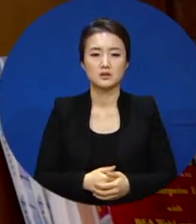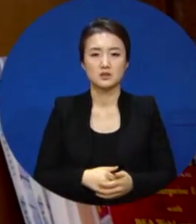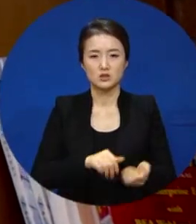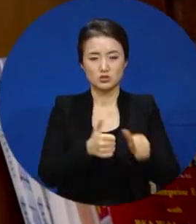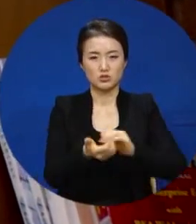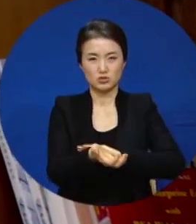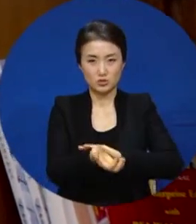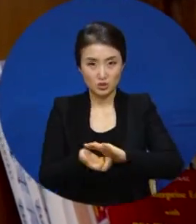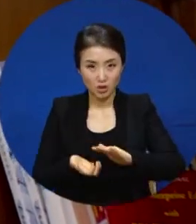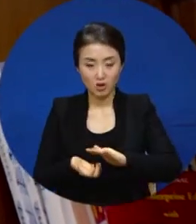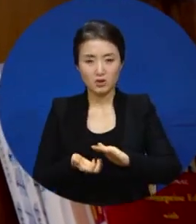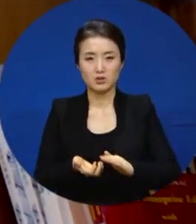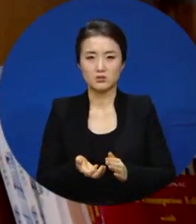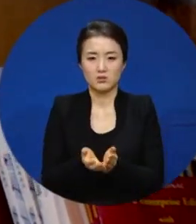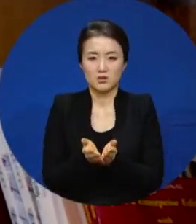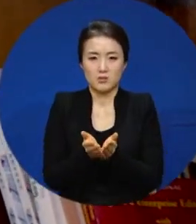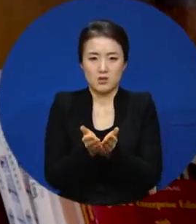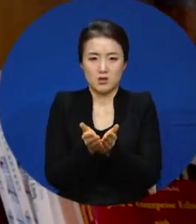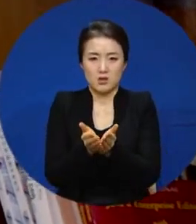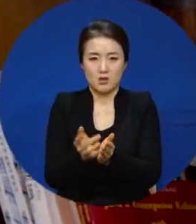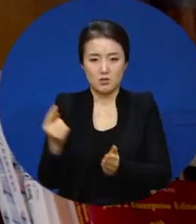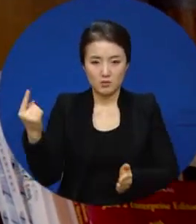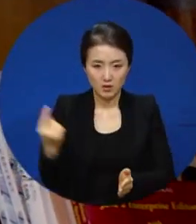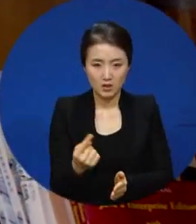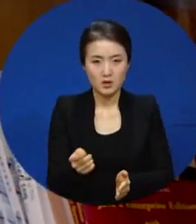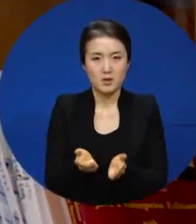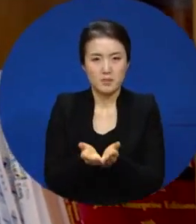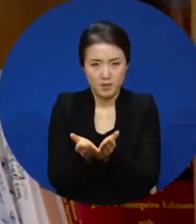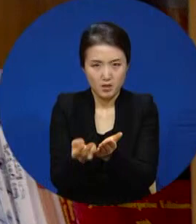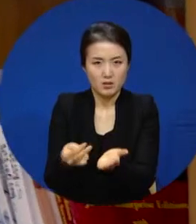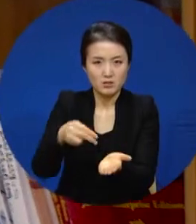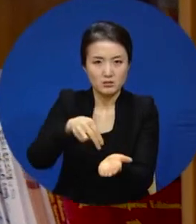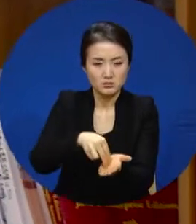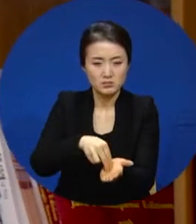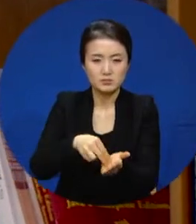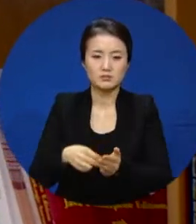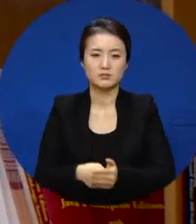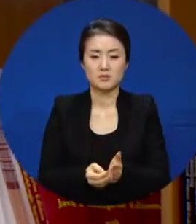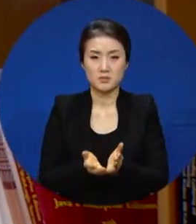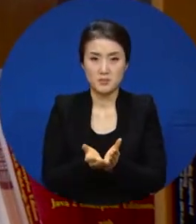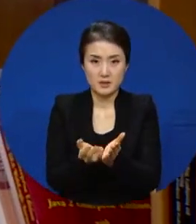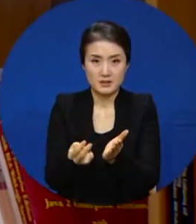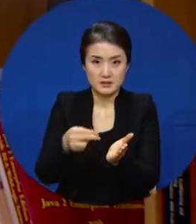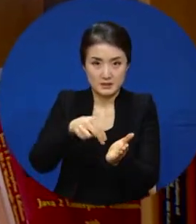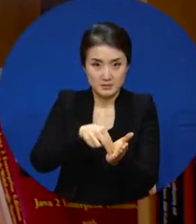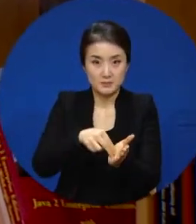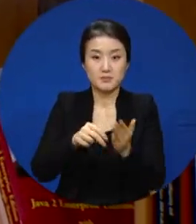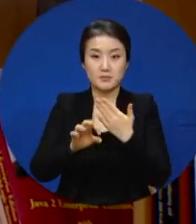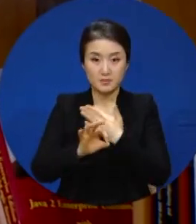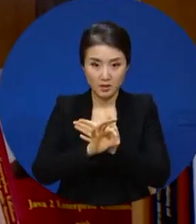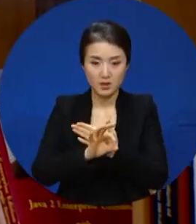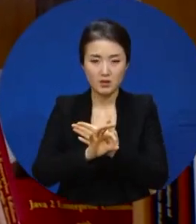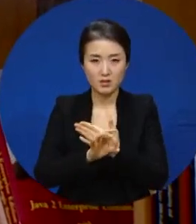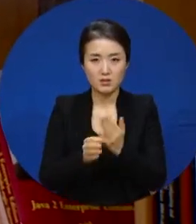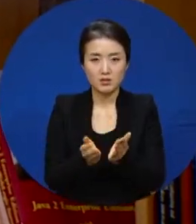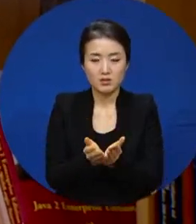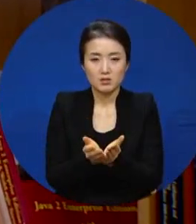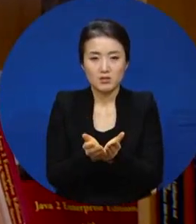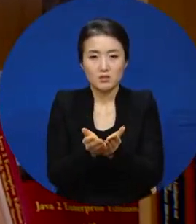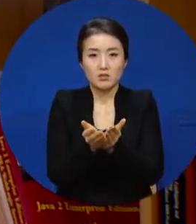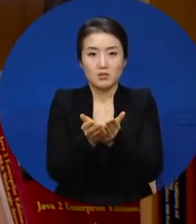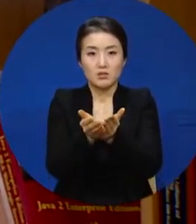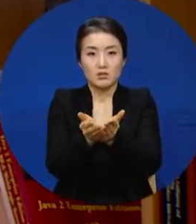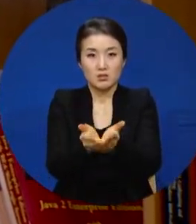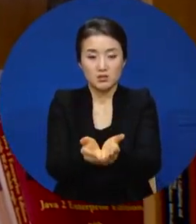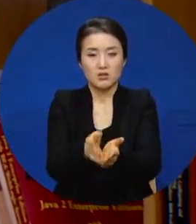배를 갖고 나타나죠 대왕이 줘 2배 오르세 요 2배 오르기만 하면 강만 건너면 대왕의 나라